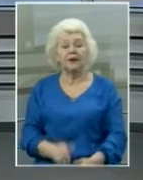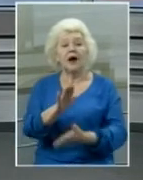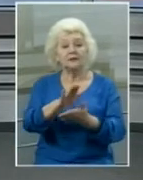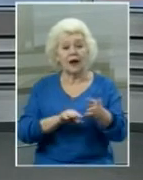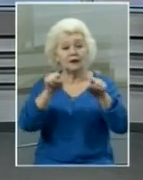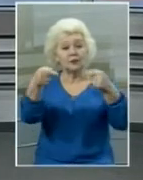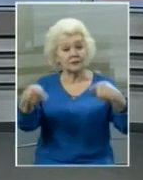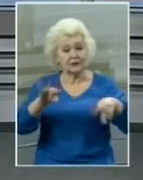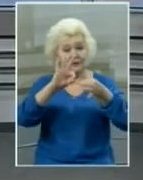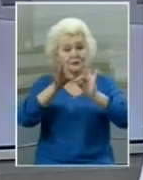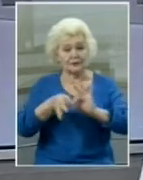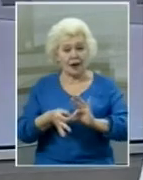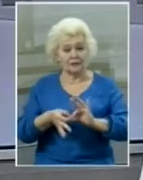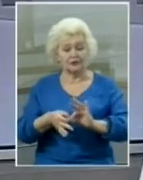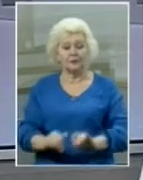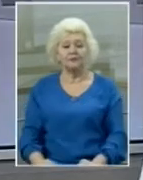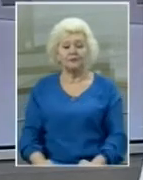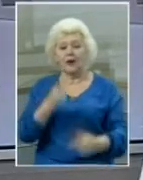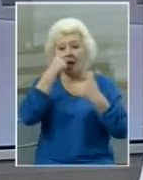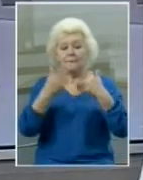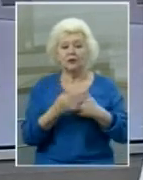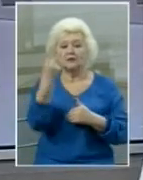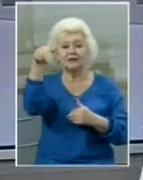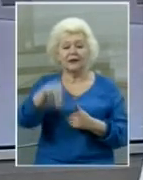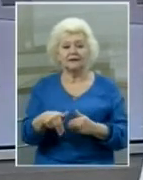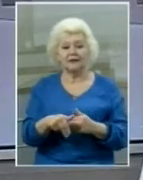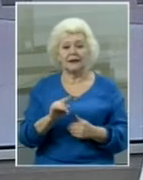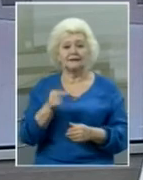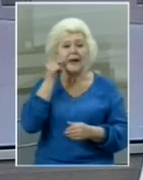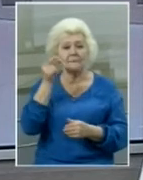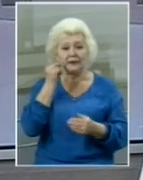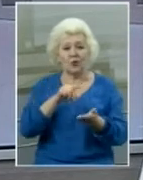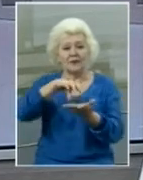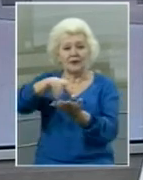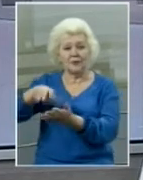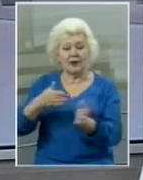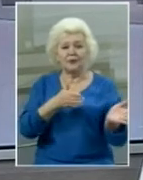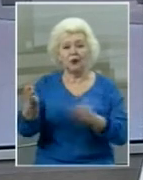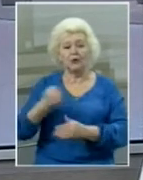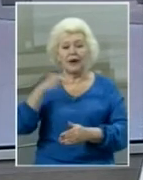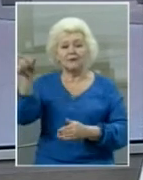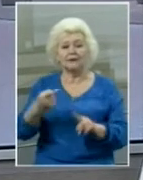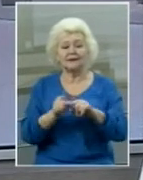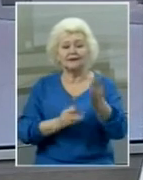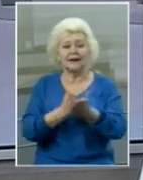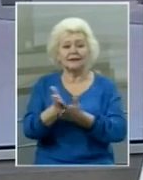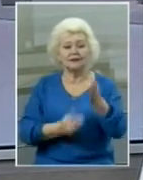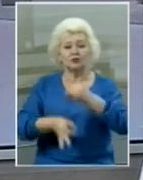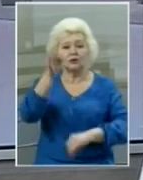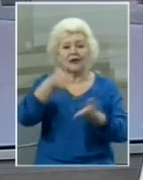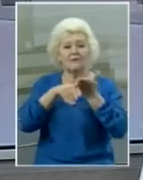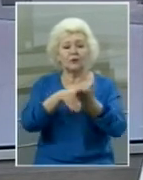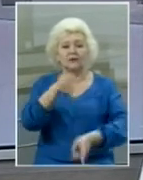Далі про це та інше детальніше. Близько 2000 медових пряників приготували для бійців, які служать на Сході,